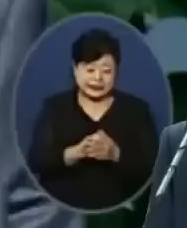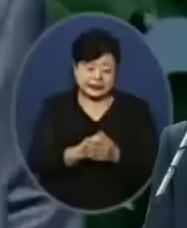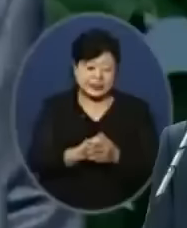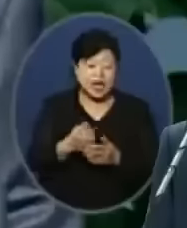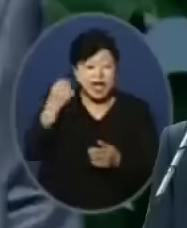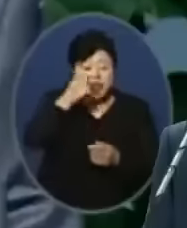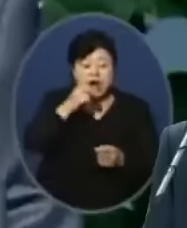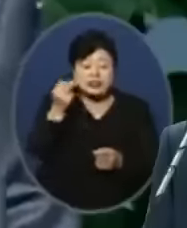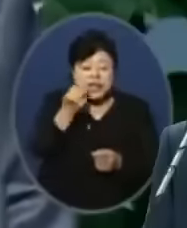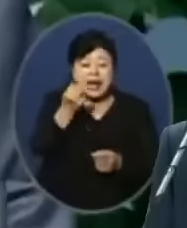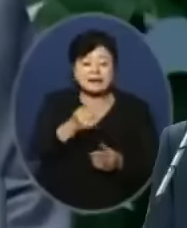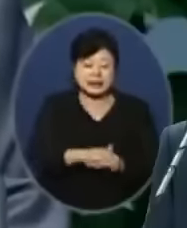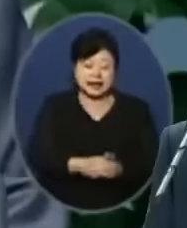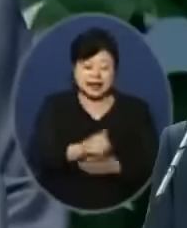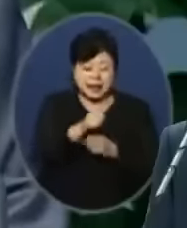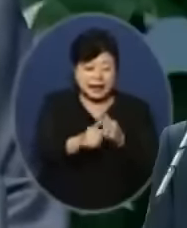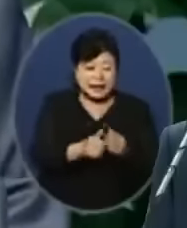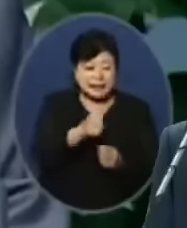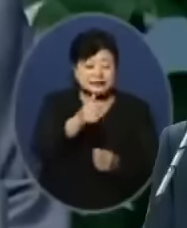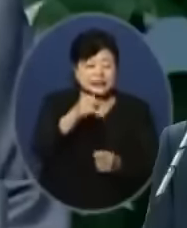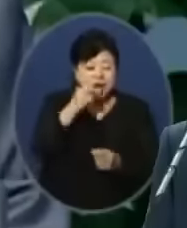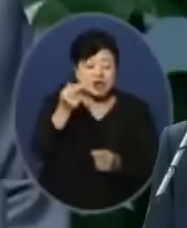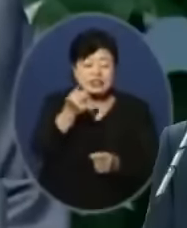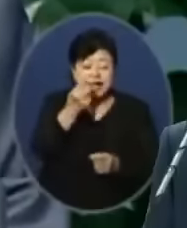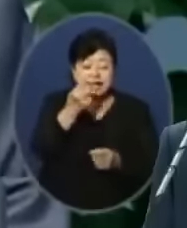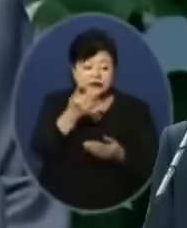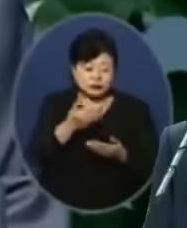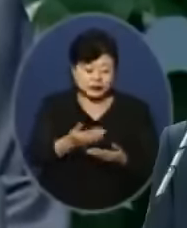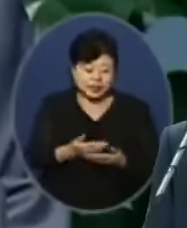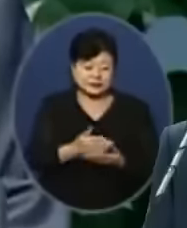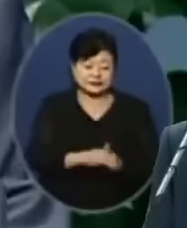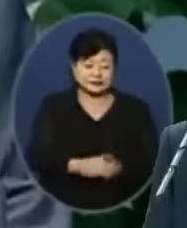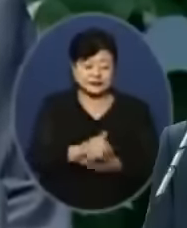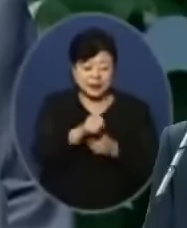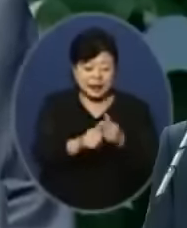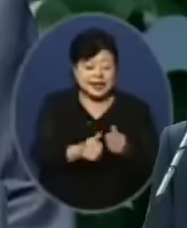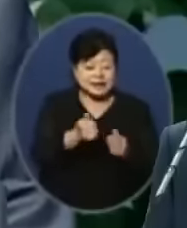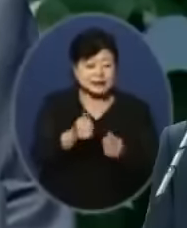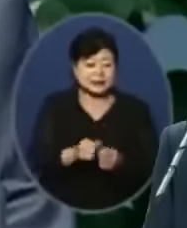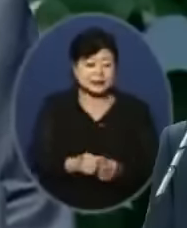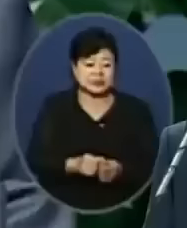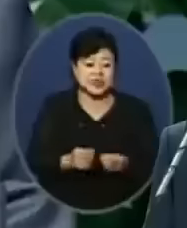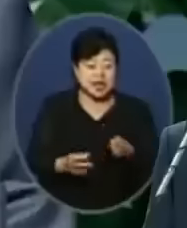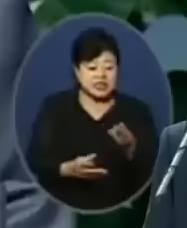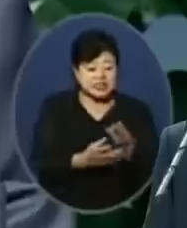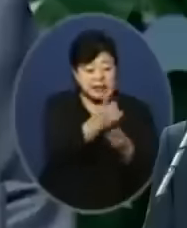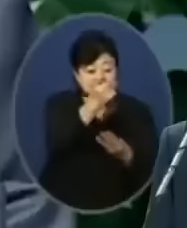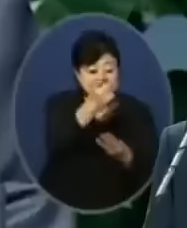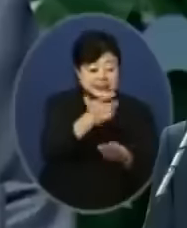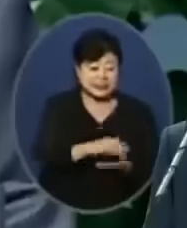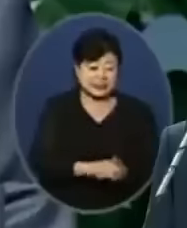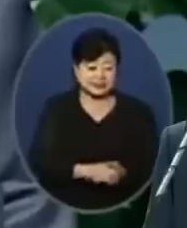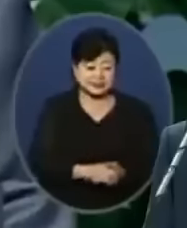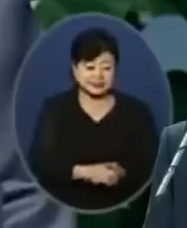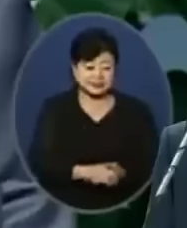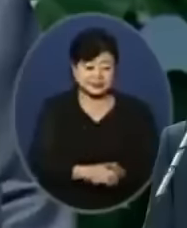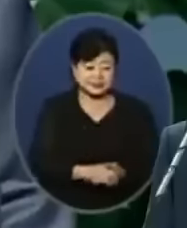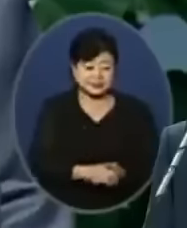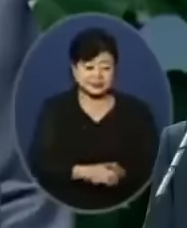영이 영생하는 것입니다. 하나님처럼 영생해요. 하나님이 삼위일체 성부와 성자와